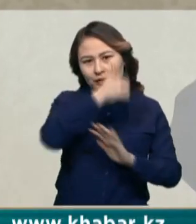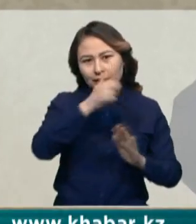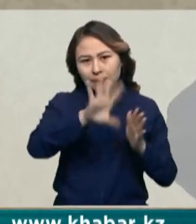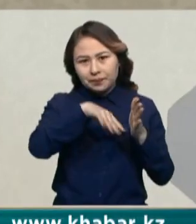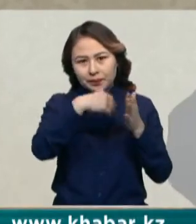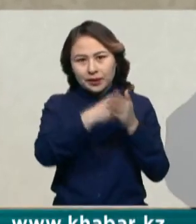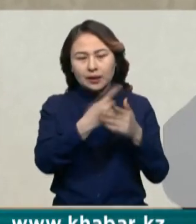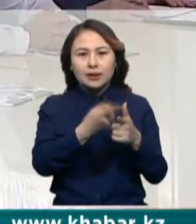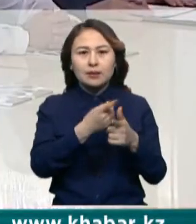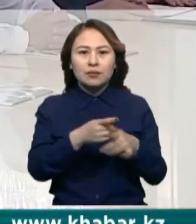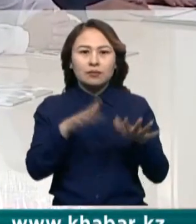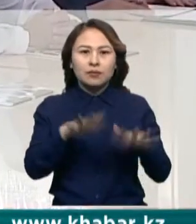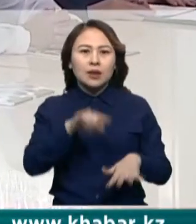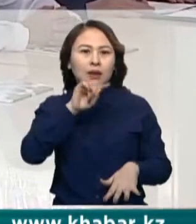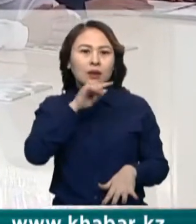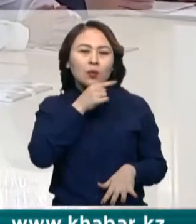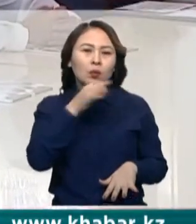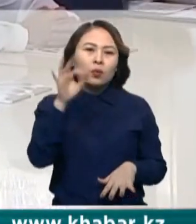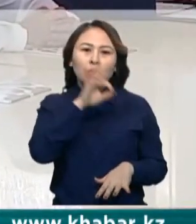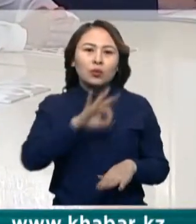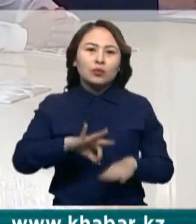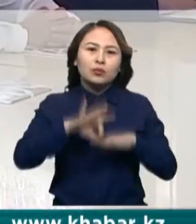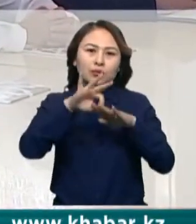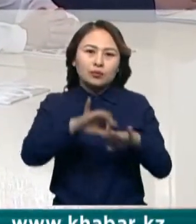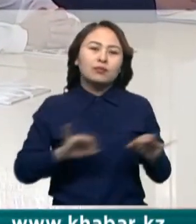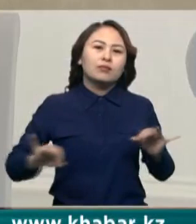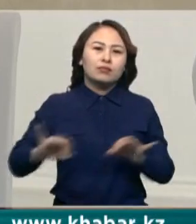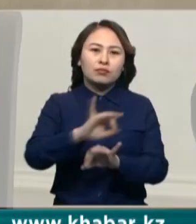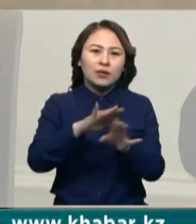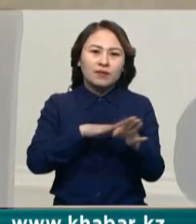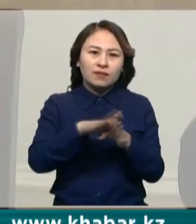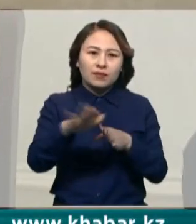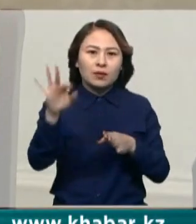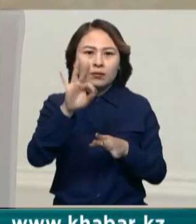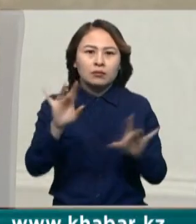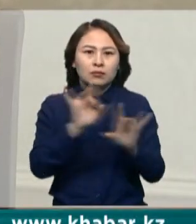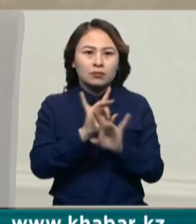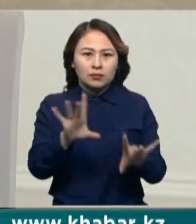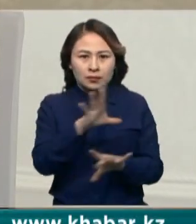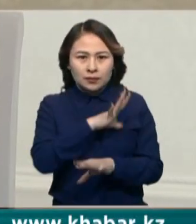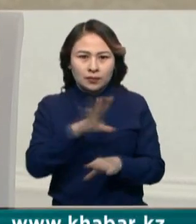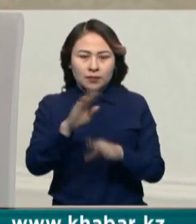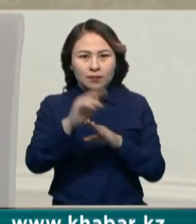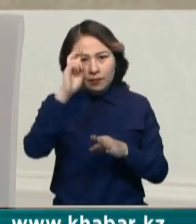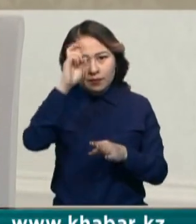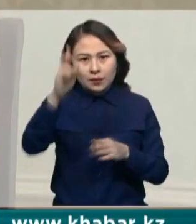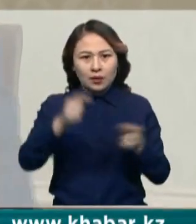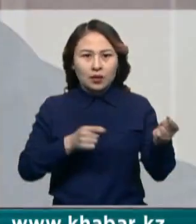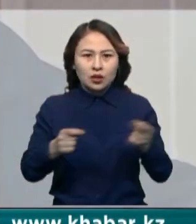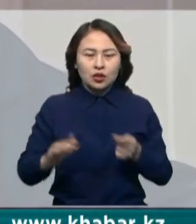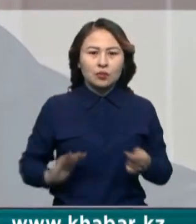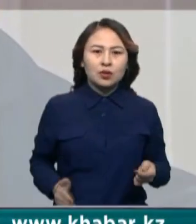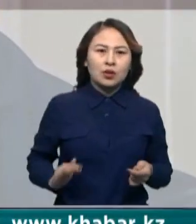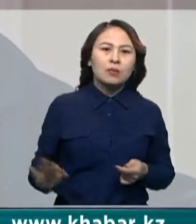2013 жылдан бері елді жасыл экономикаға өткізу тұжырымдамасы жүзеге асырылып жатқаны туралы айтты. Сондай-ақ елімізде